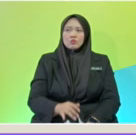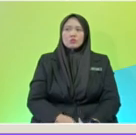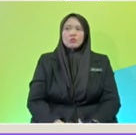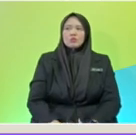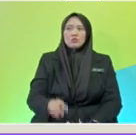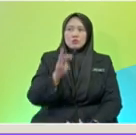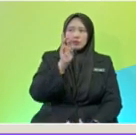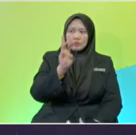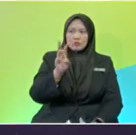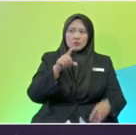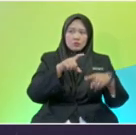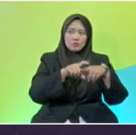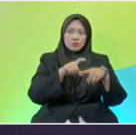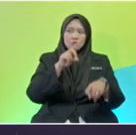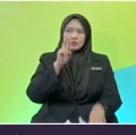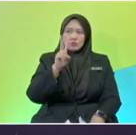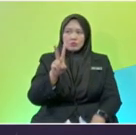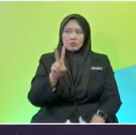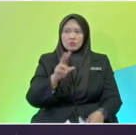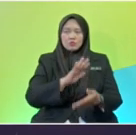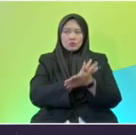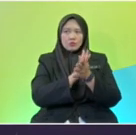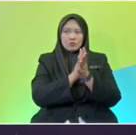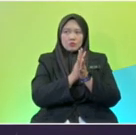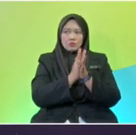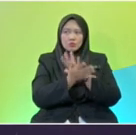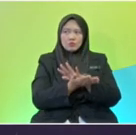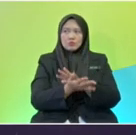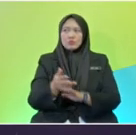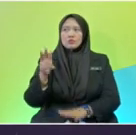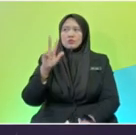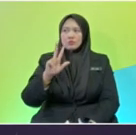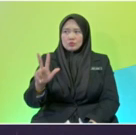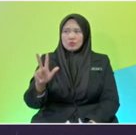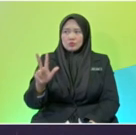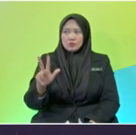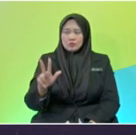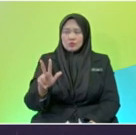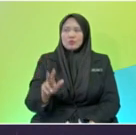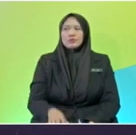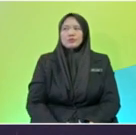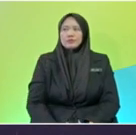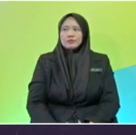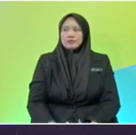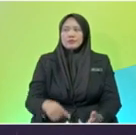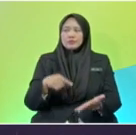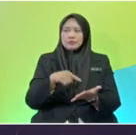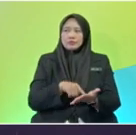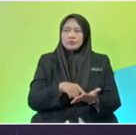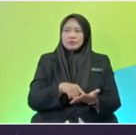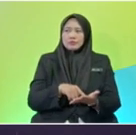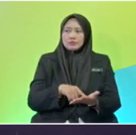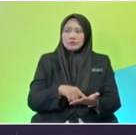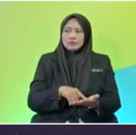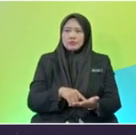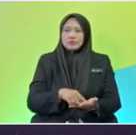kita bahagi dengan dua jawabannya tiga jadi itu dia jawabannya Betul tak